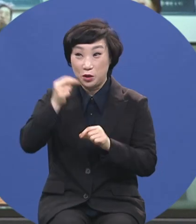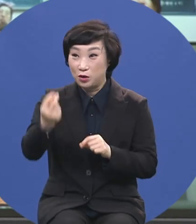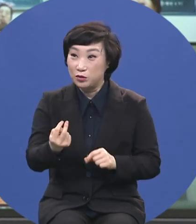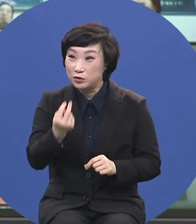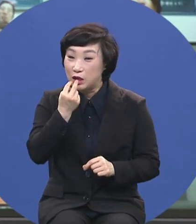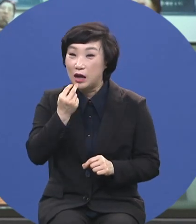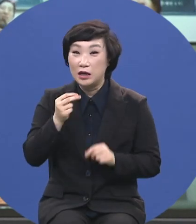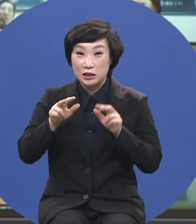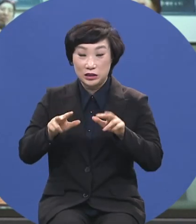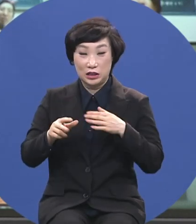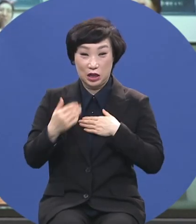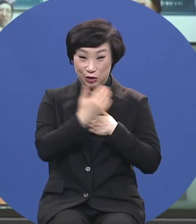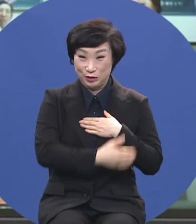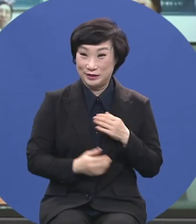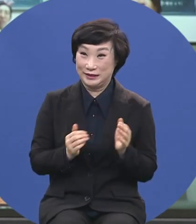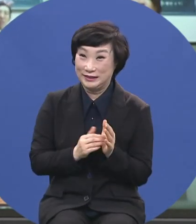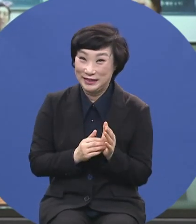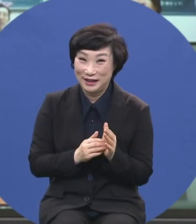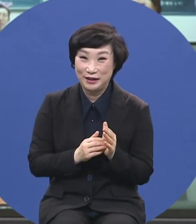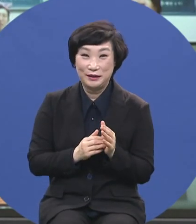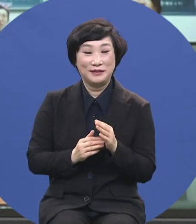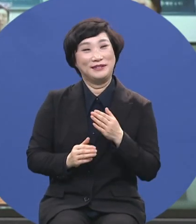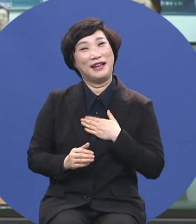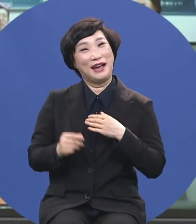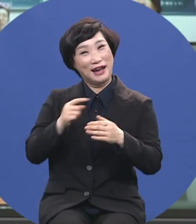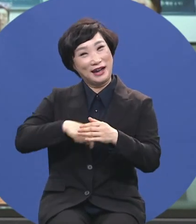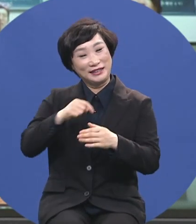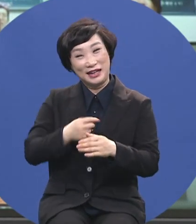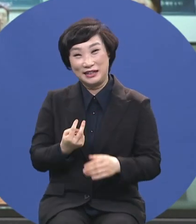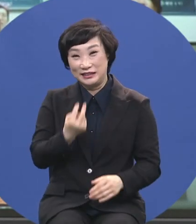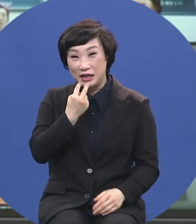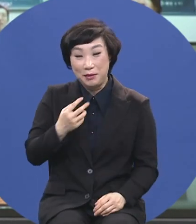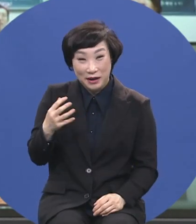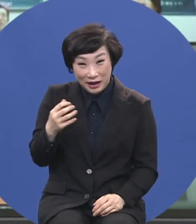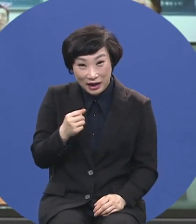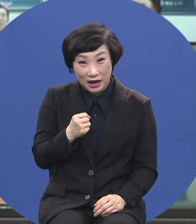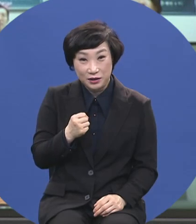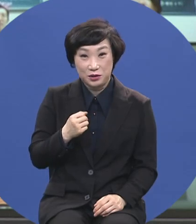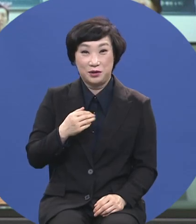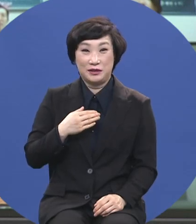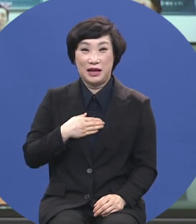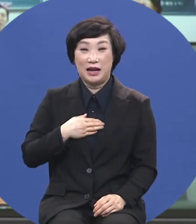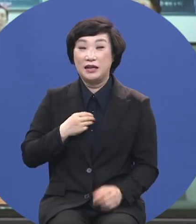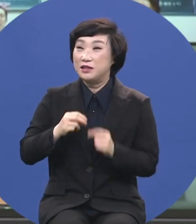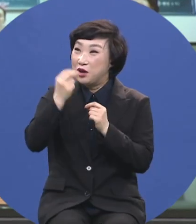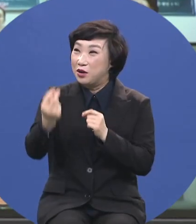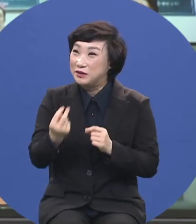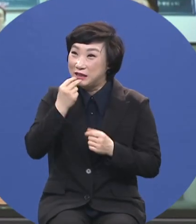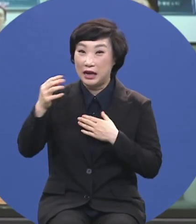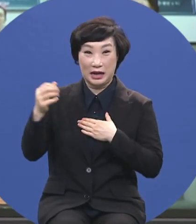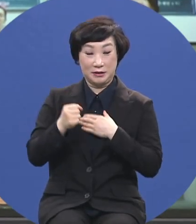영생이라는 것들이 이제 육신이 끝나면 내 속에 생명을 가지고 영생을 맛볼 텐데